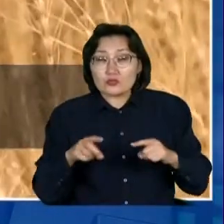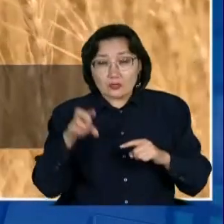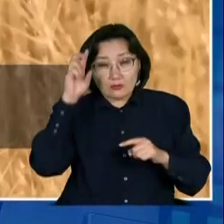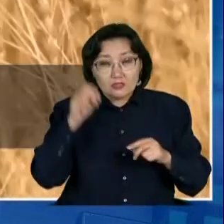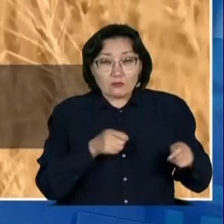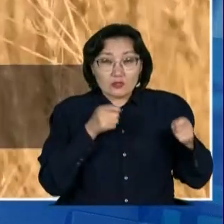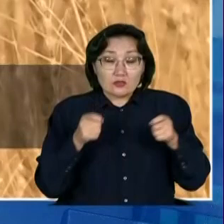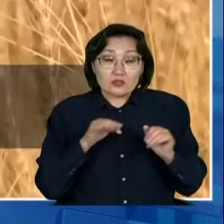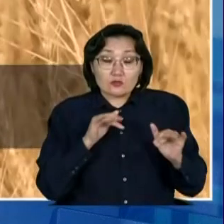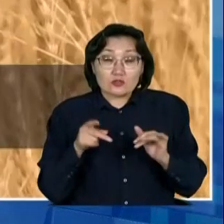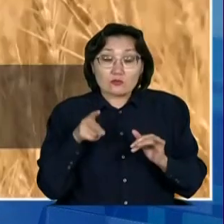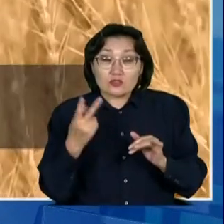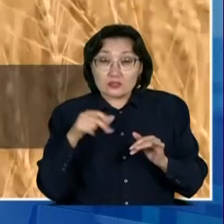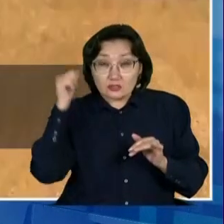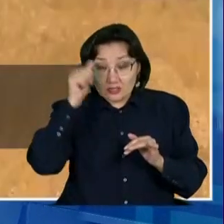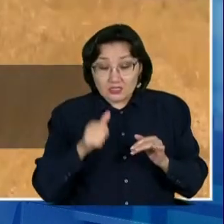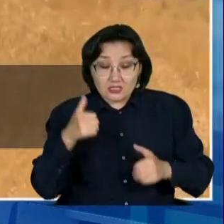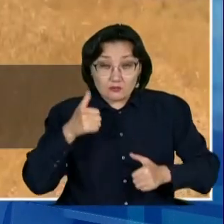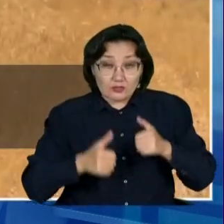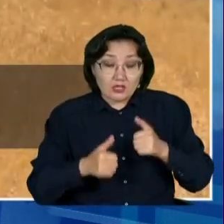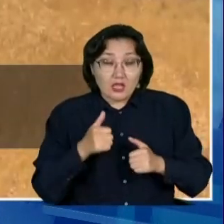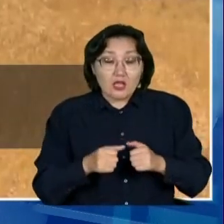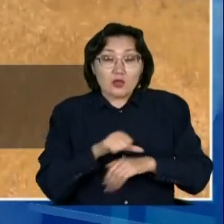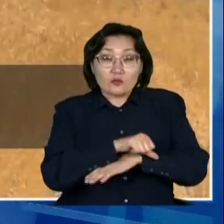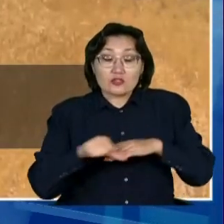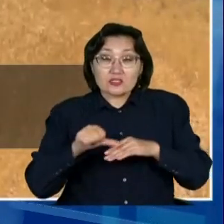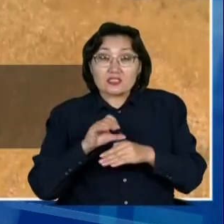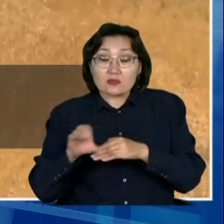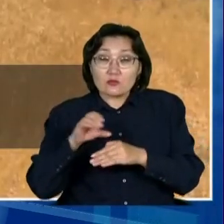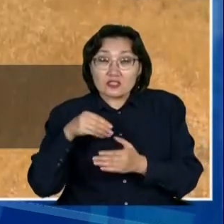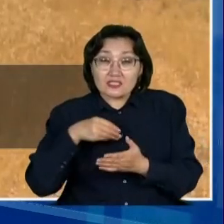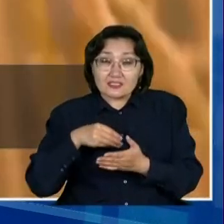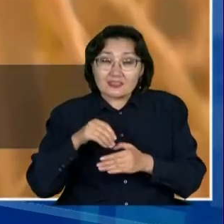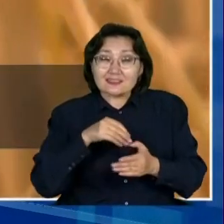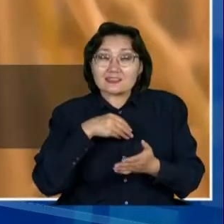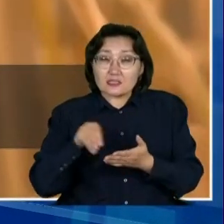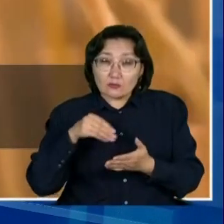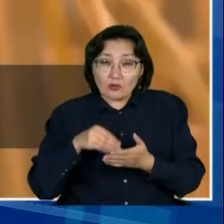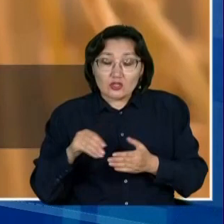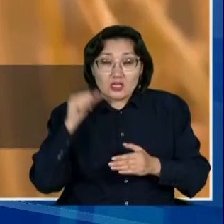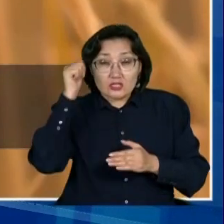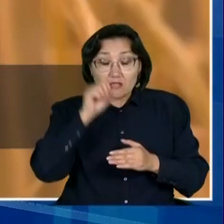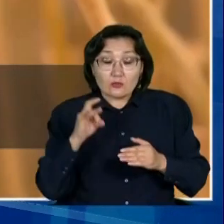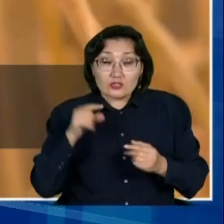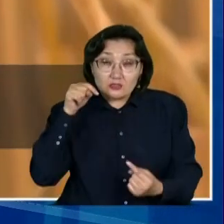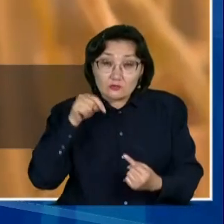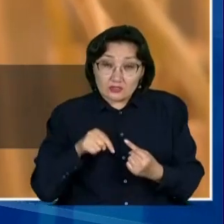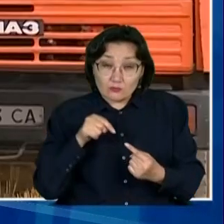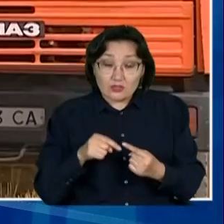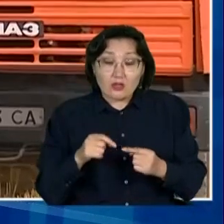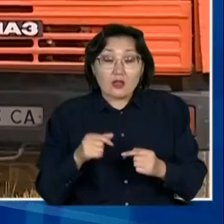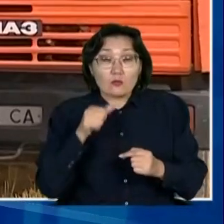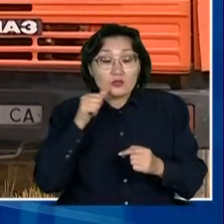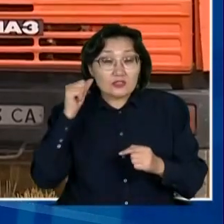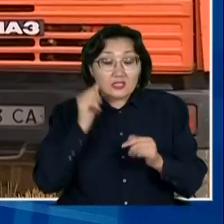іс жүзінде 2023 жылмен салыстырғанда импорттың жылдық көлеміне тең. Ал Қазақстанның ішкі нарығында былтырғы егіннің